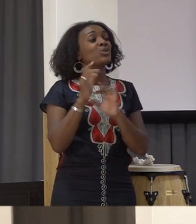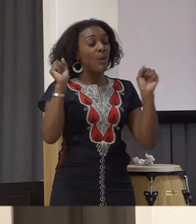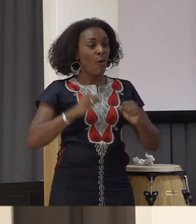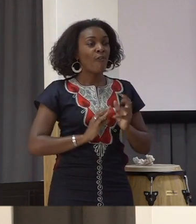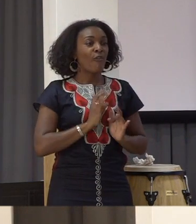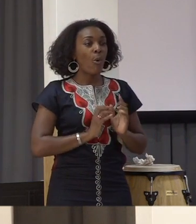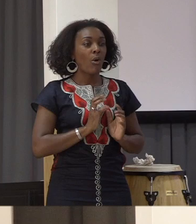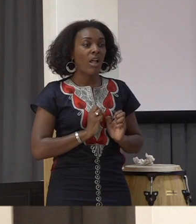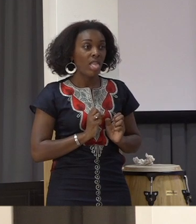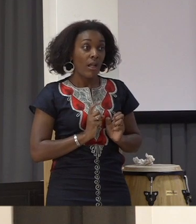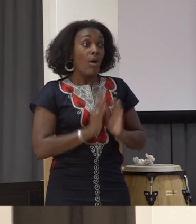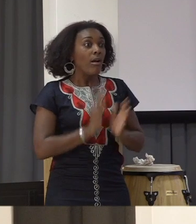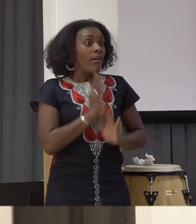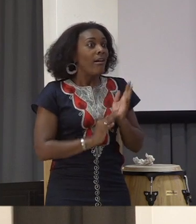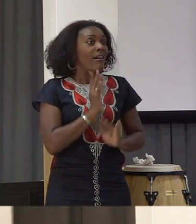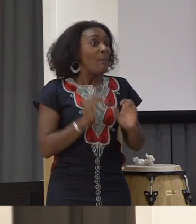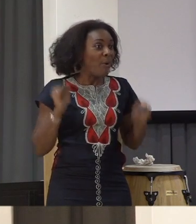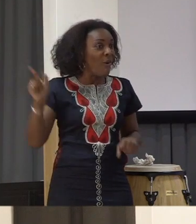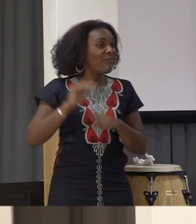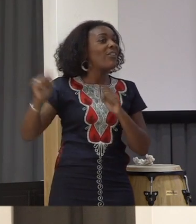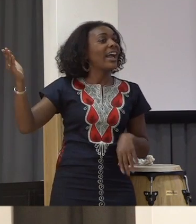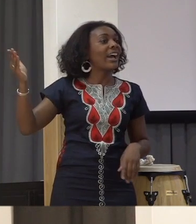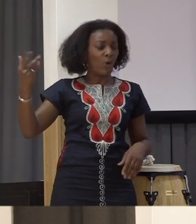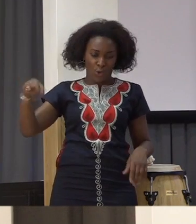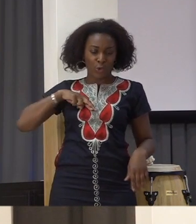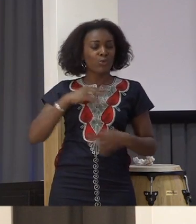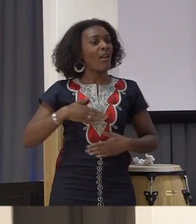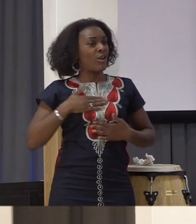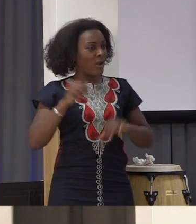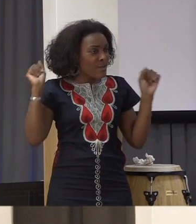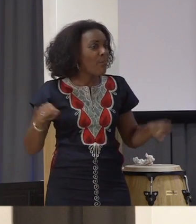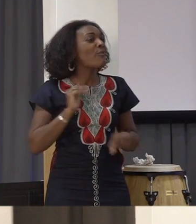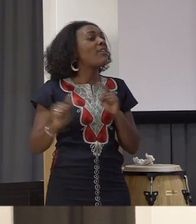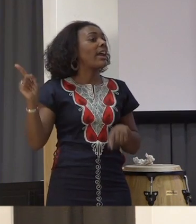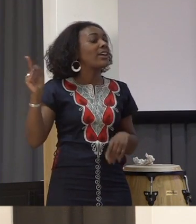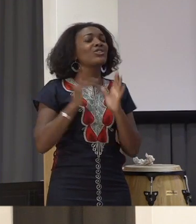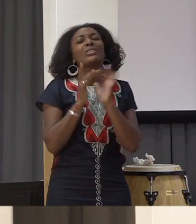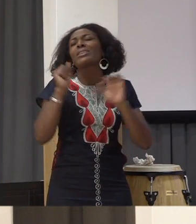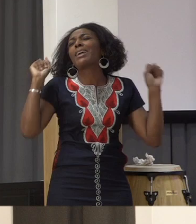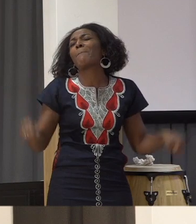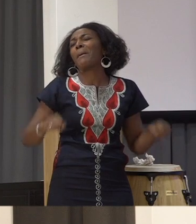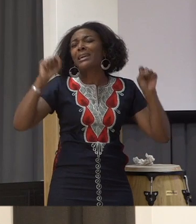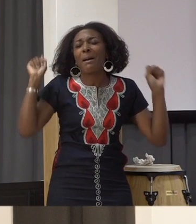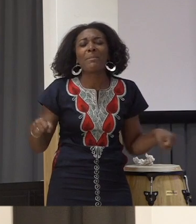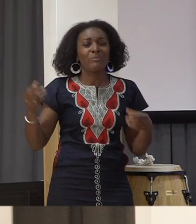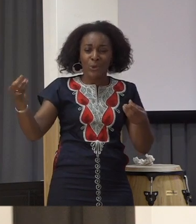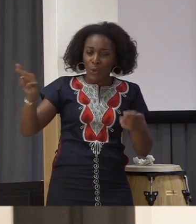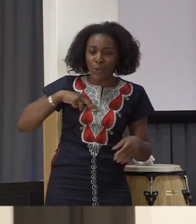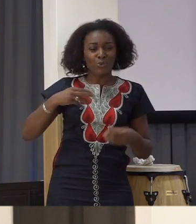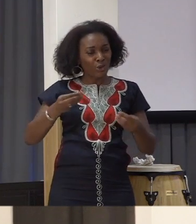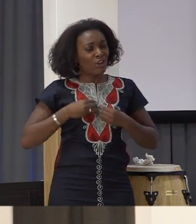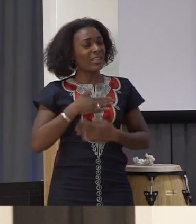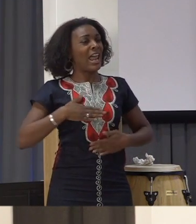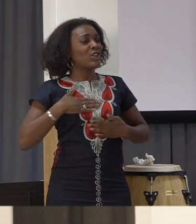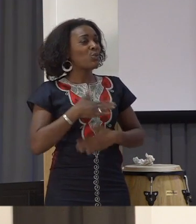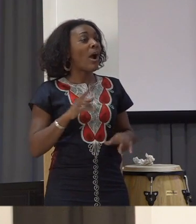feu. Il est celui qui peut te redonner la joie de ton salut. Il est celui qui peut te redonner la joie de